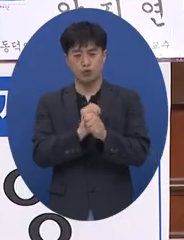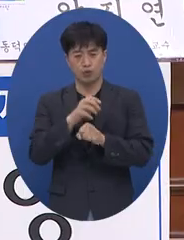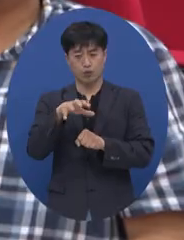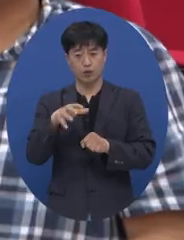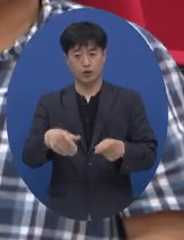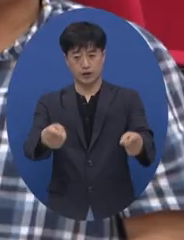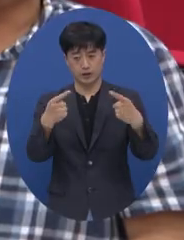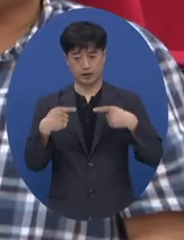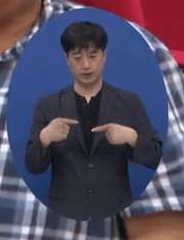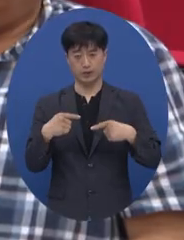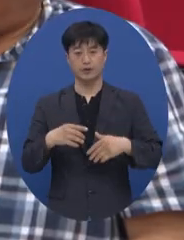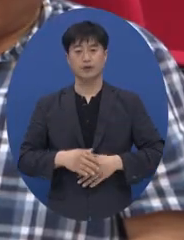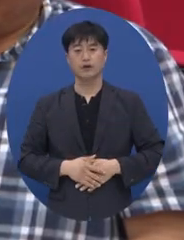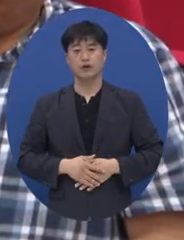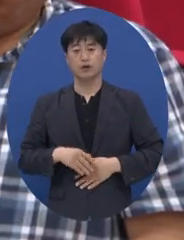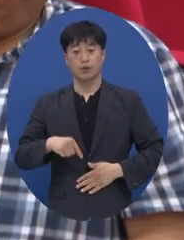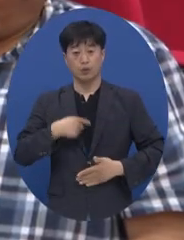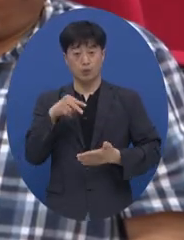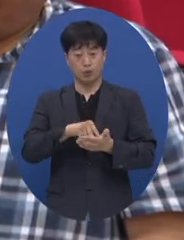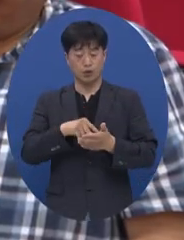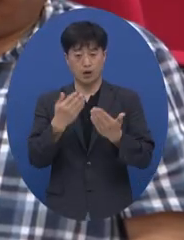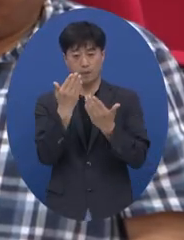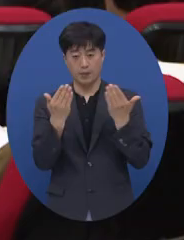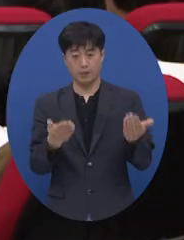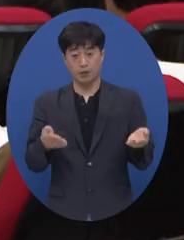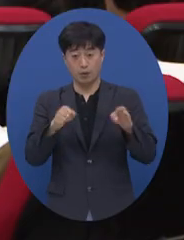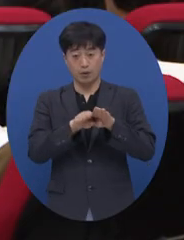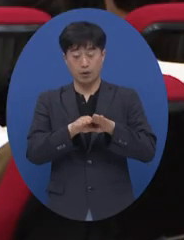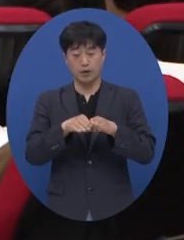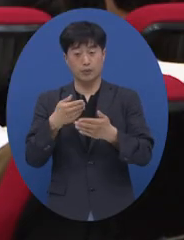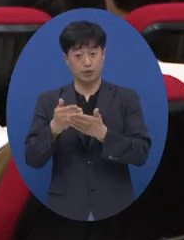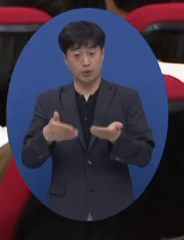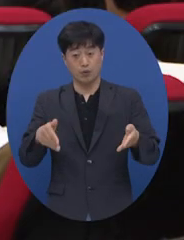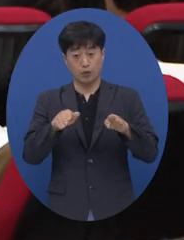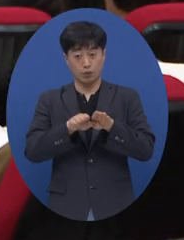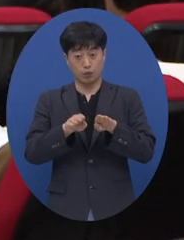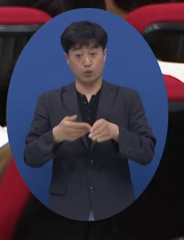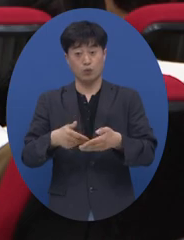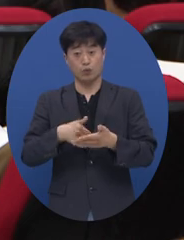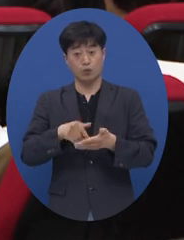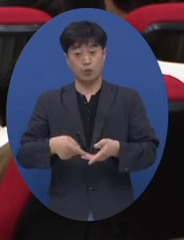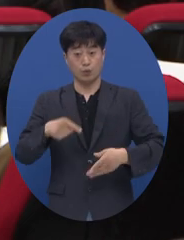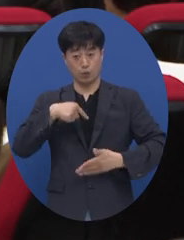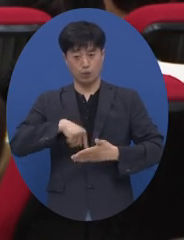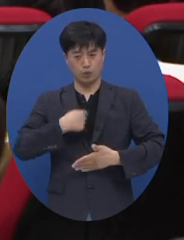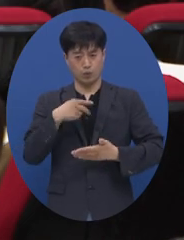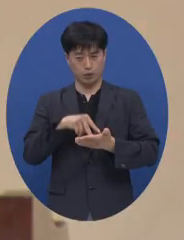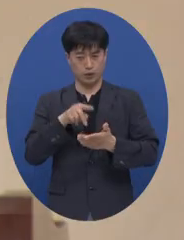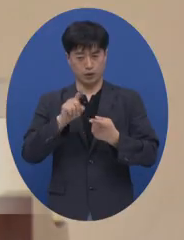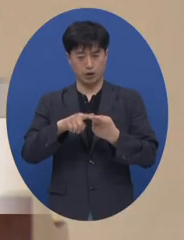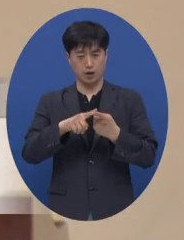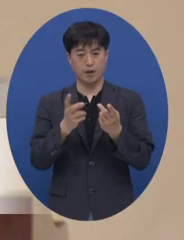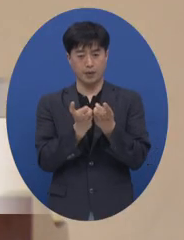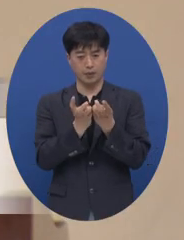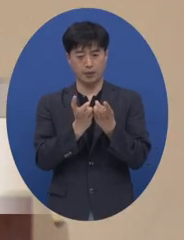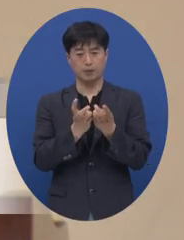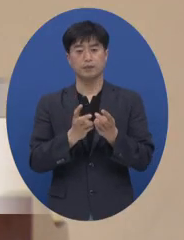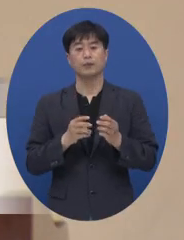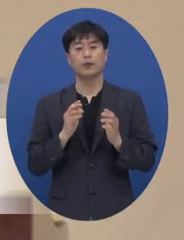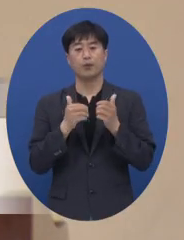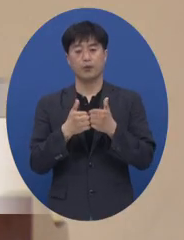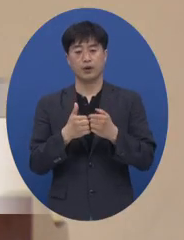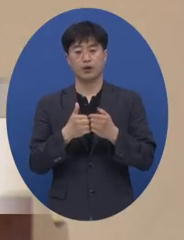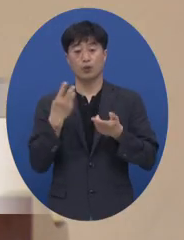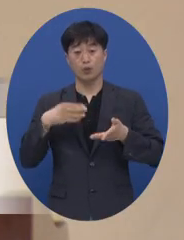등이 패널 토론에 참여해 독립박물관과 미술관 독립성 강화를 위한 다양한 방안을 논의했습니다. 경기도